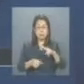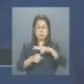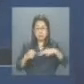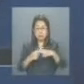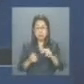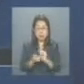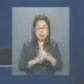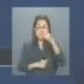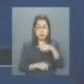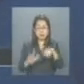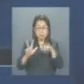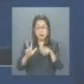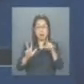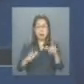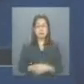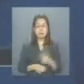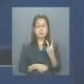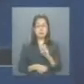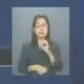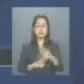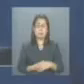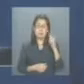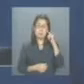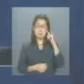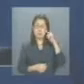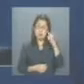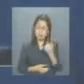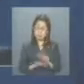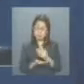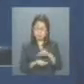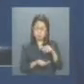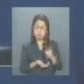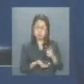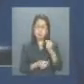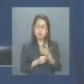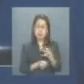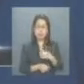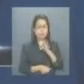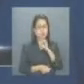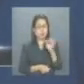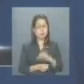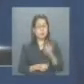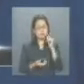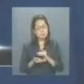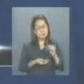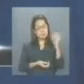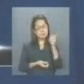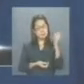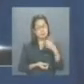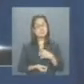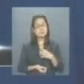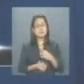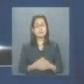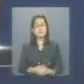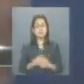ยทั้งคู่เปิดเผยว่ายังไม่ได้วางแผนจะนำเงินไปลงทุนในรูปแบบใดแต่คาดว่าน่าจะแบ่งเงินไปท่องเที่ยวส่วนจนถึงขณะ